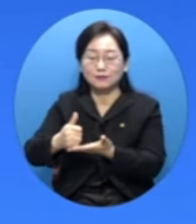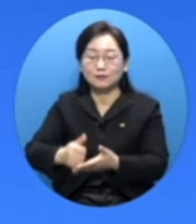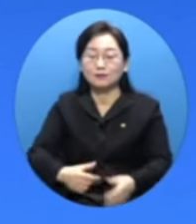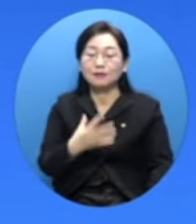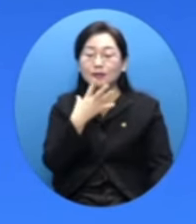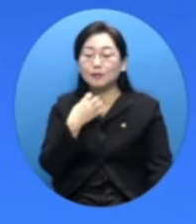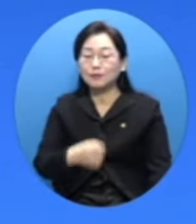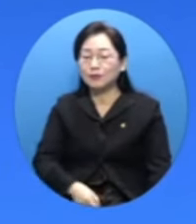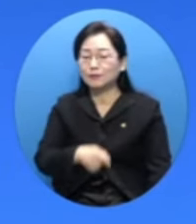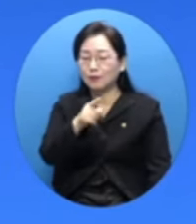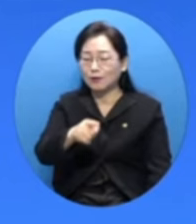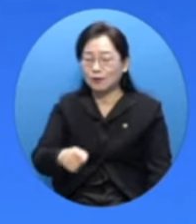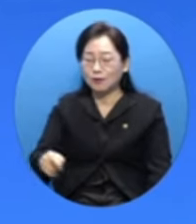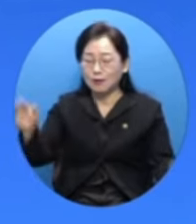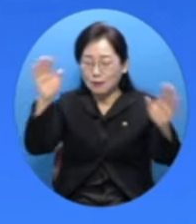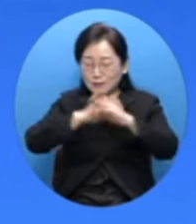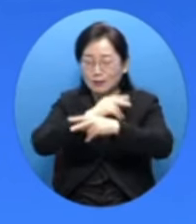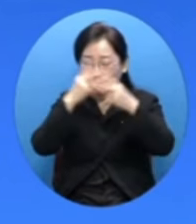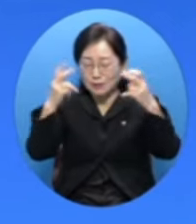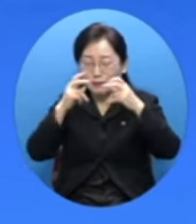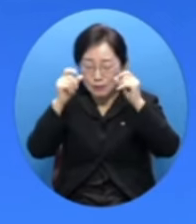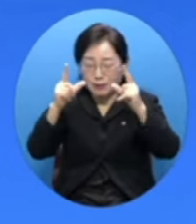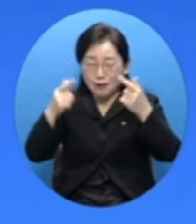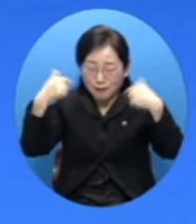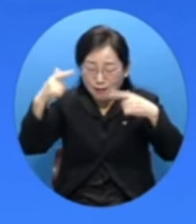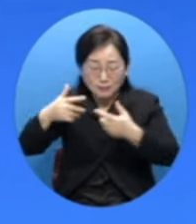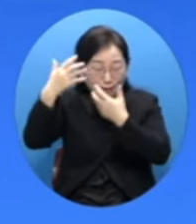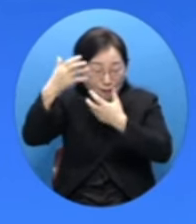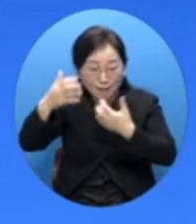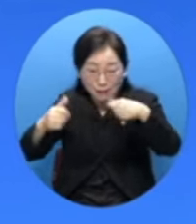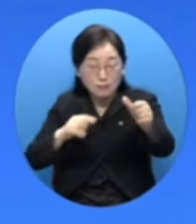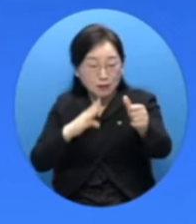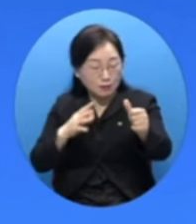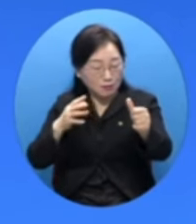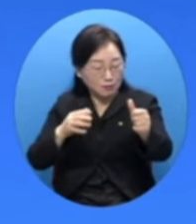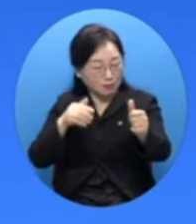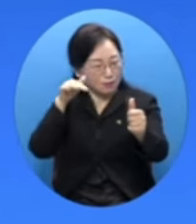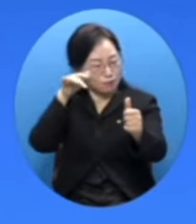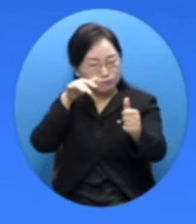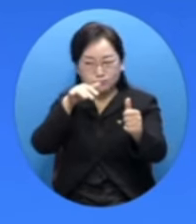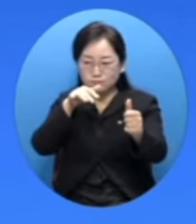아브라함이 자나깨나 안전하서나 이삭만 찾으니까 과연